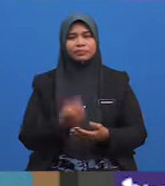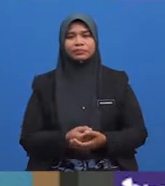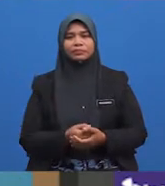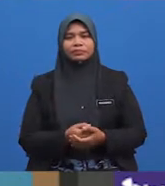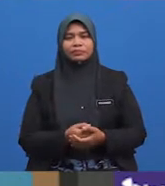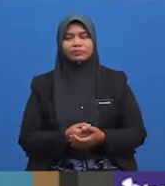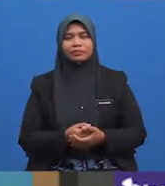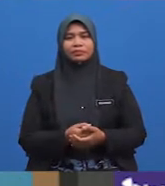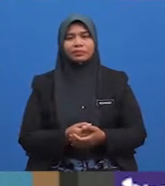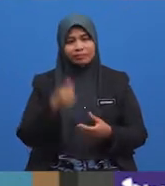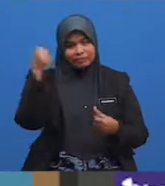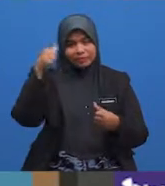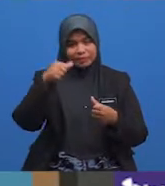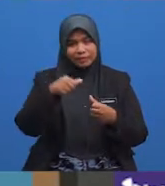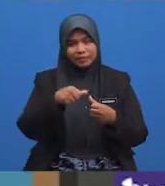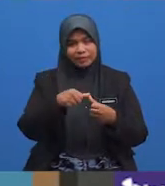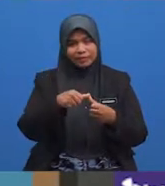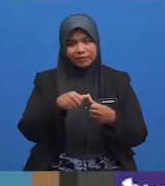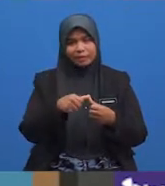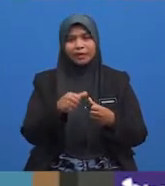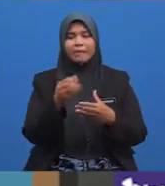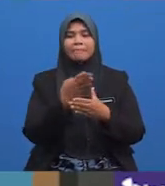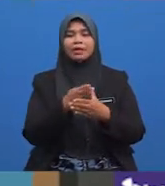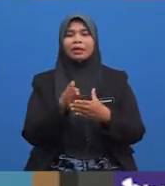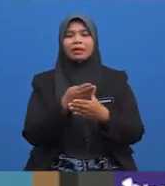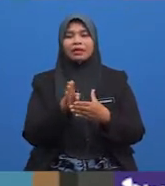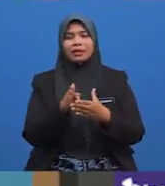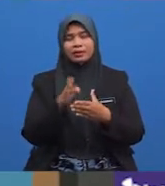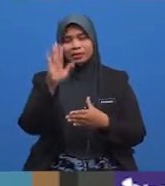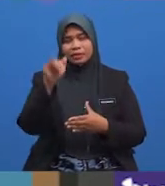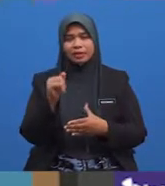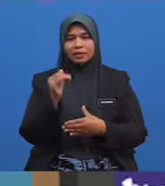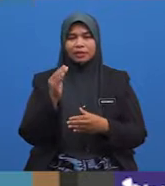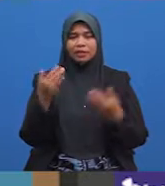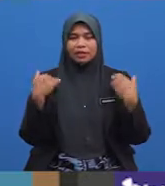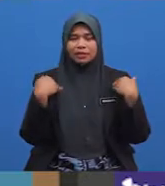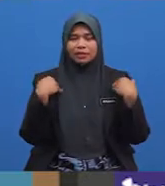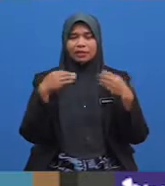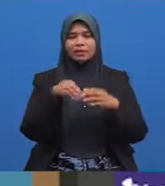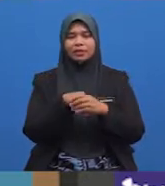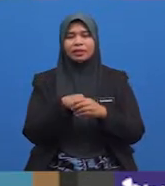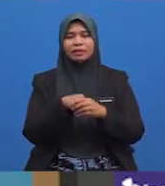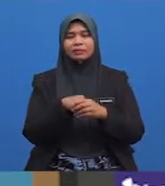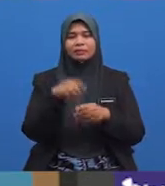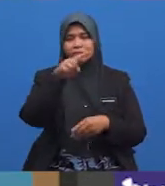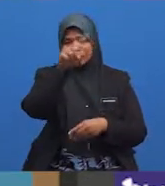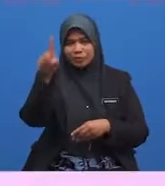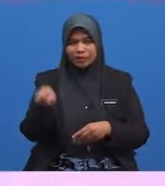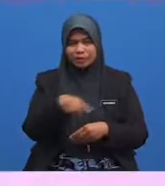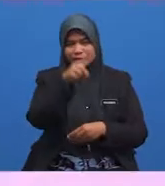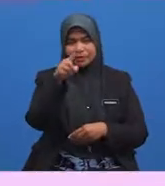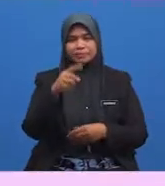Masih ingatkah, murid-murid, dengan bahagian-bahagian yang terkandung dalam sebuah bulatan?